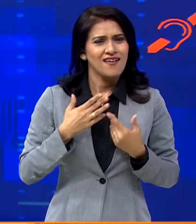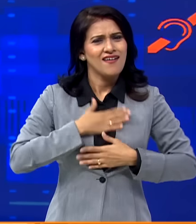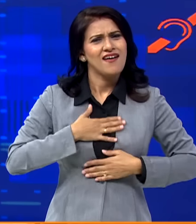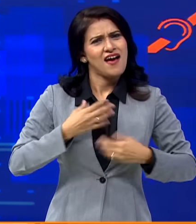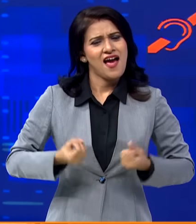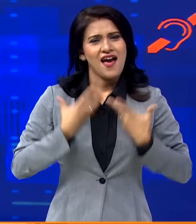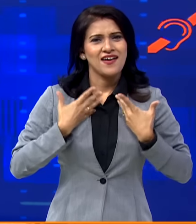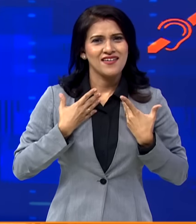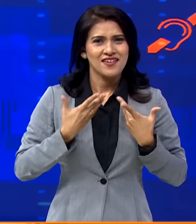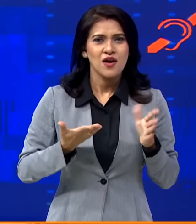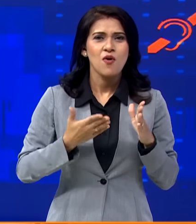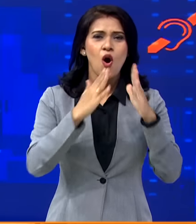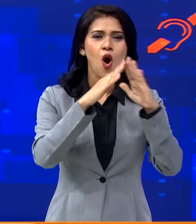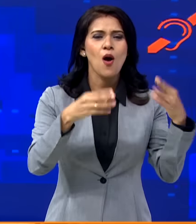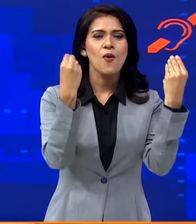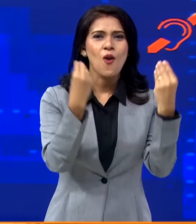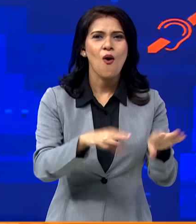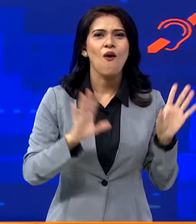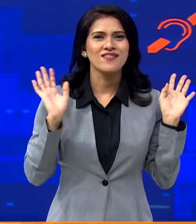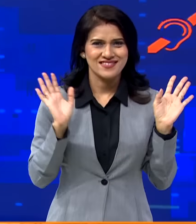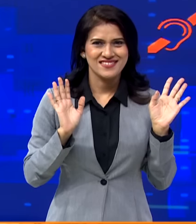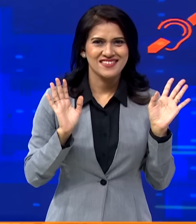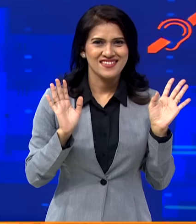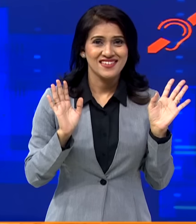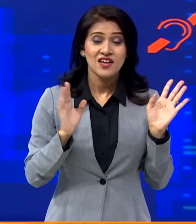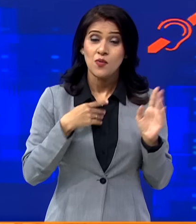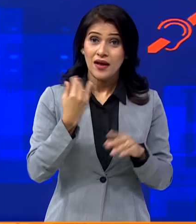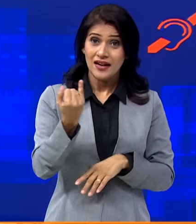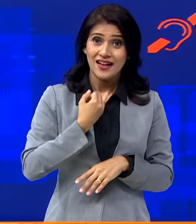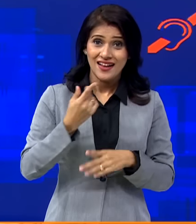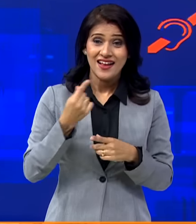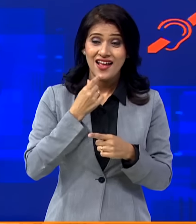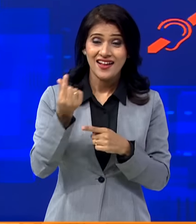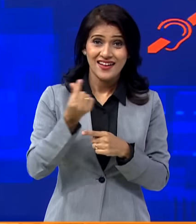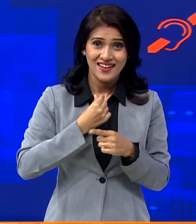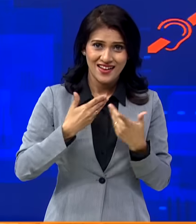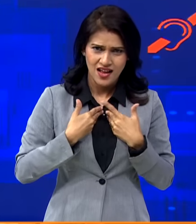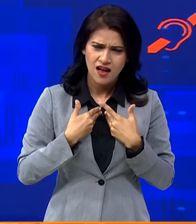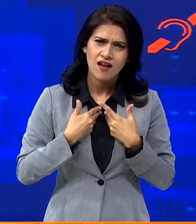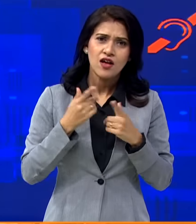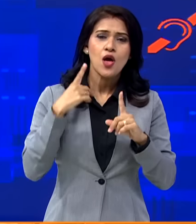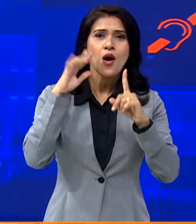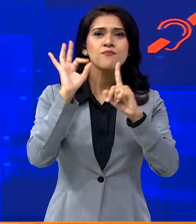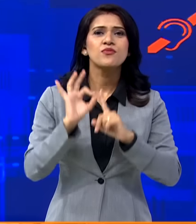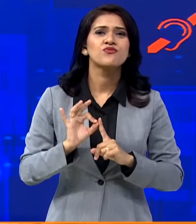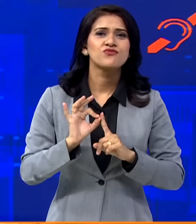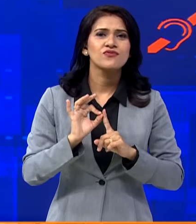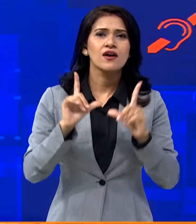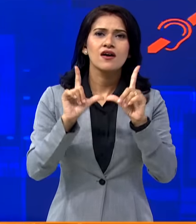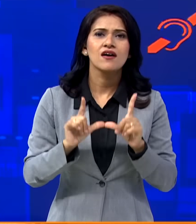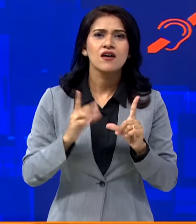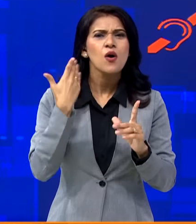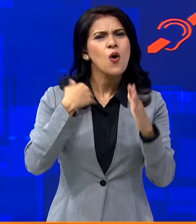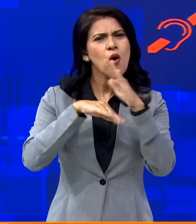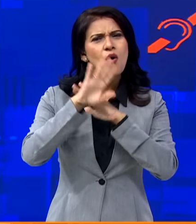फूक और और रजत जी आपका जो यह इल्जाम है यह सबूत है इस बात का कि मैं आज ही फकीर नहीं